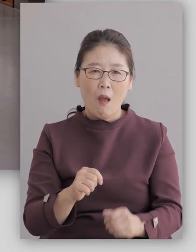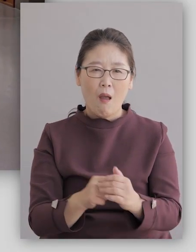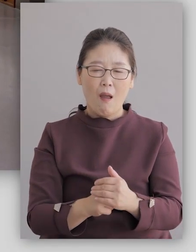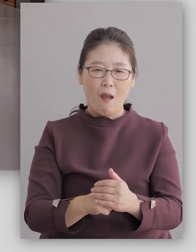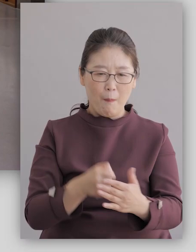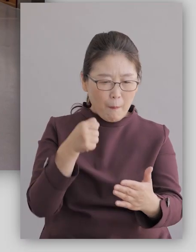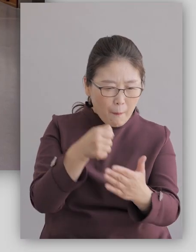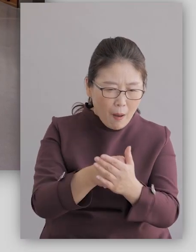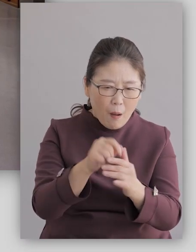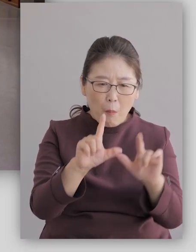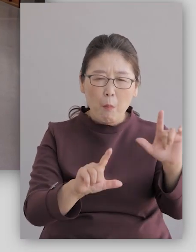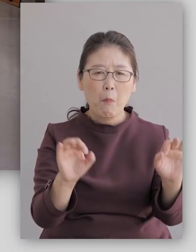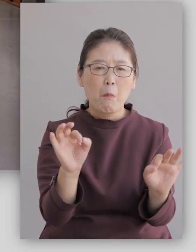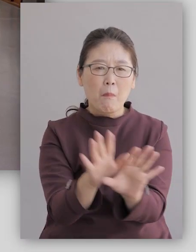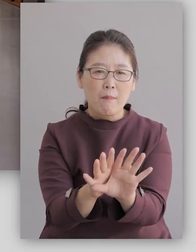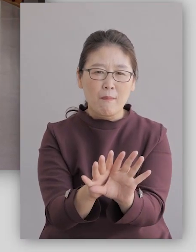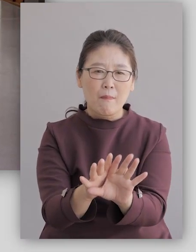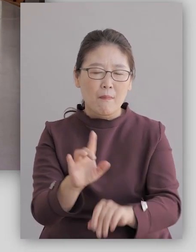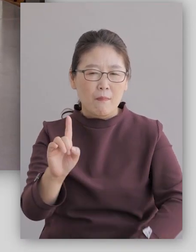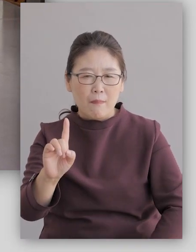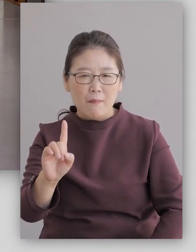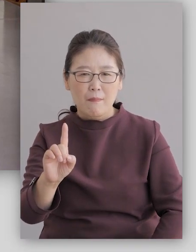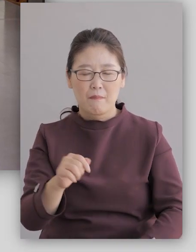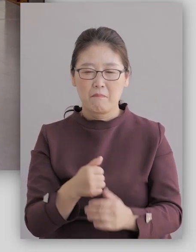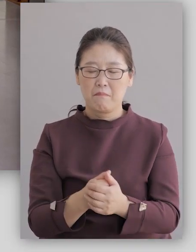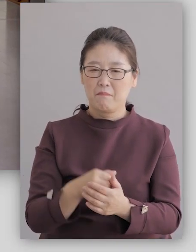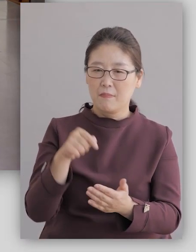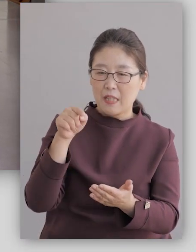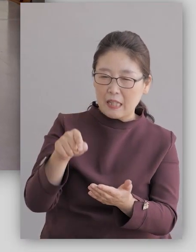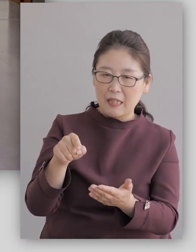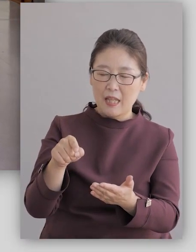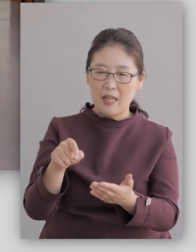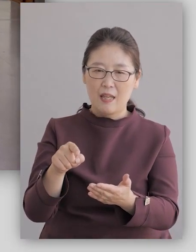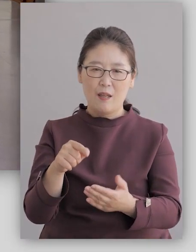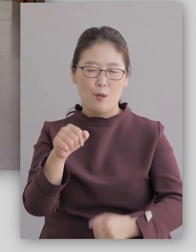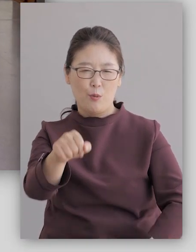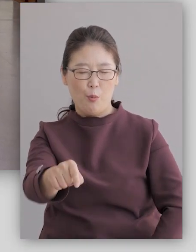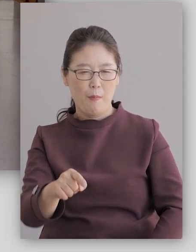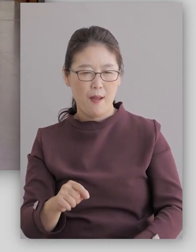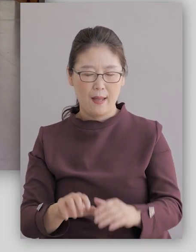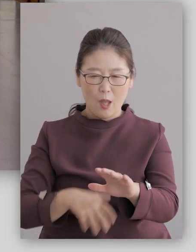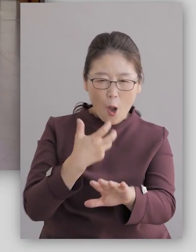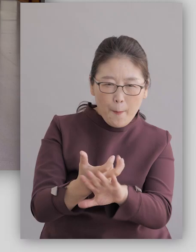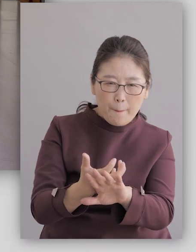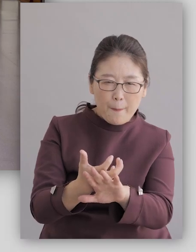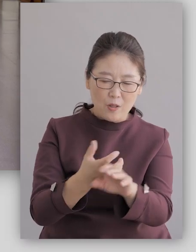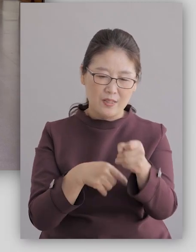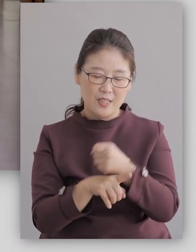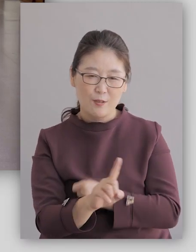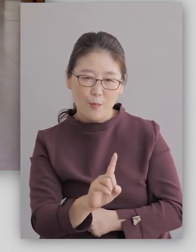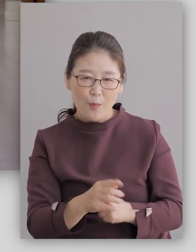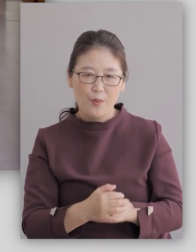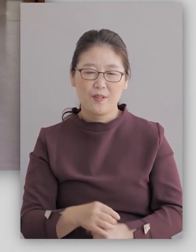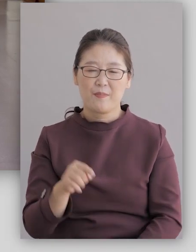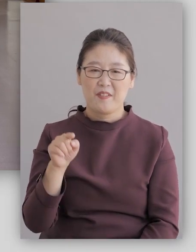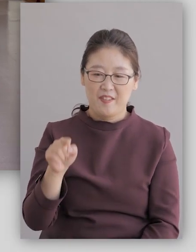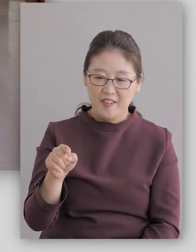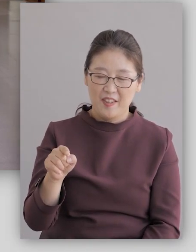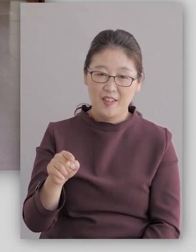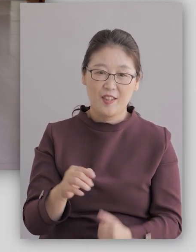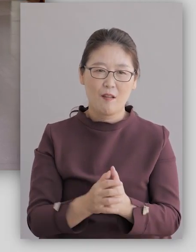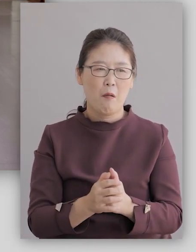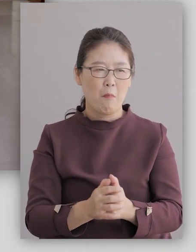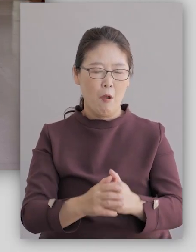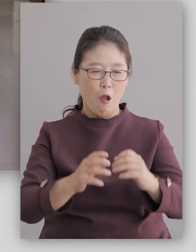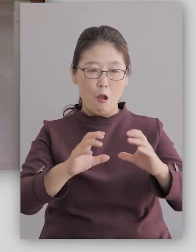비정형 예술이 왜 혁명적인가에 대해서 설명을 드리자면 그 아카데미즘이라고 하는데 국전에